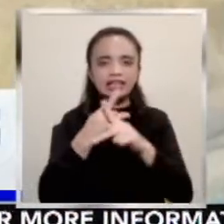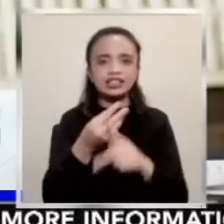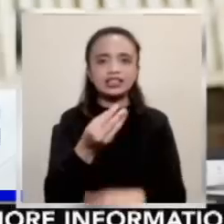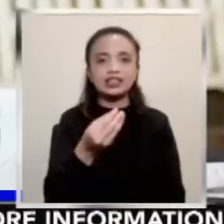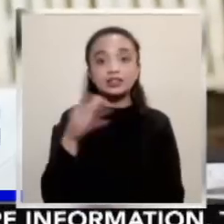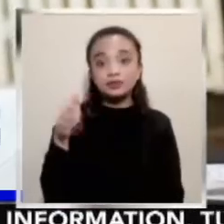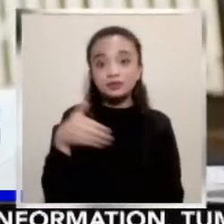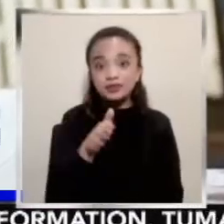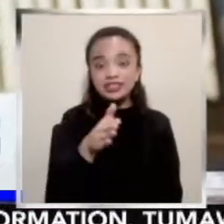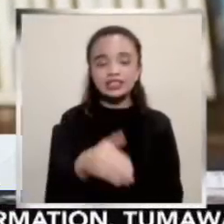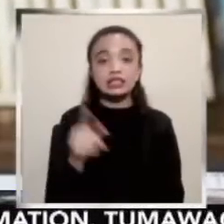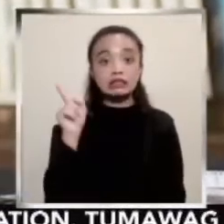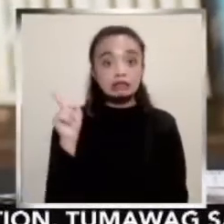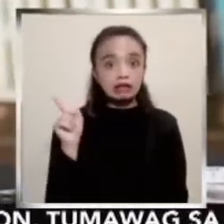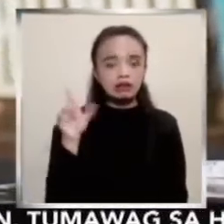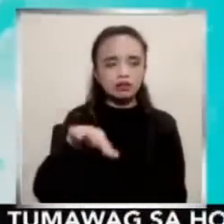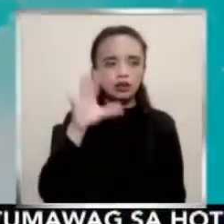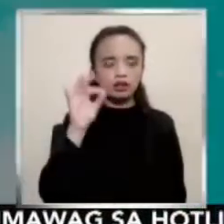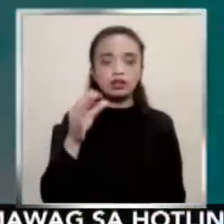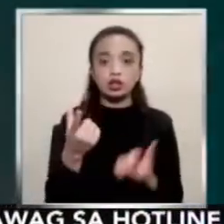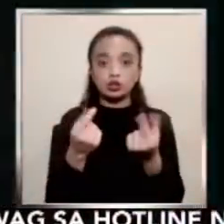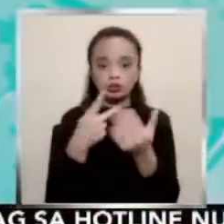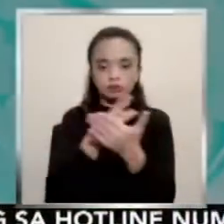ni Tomas, pinasuri sa Project Kurma.